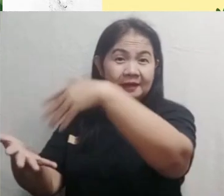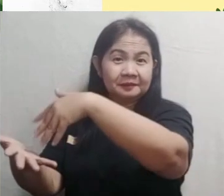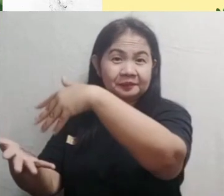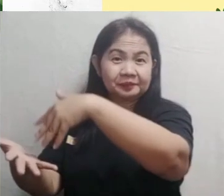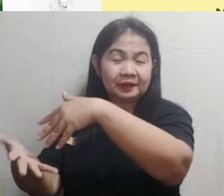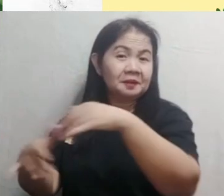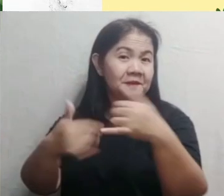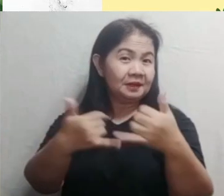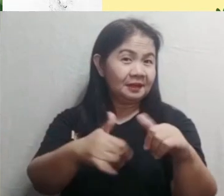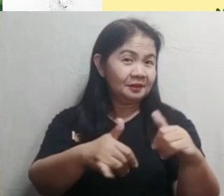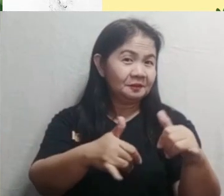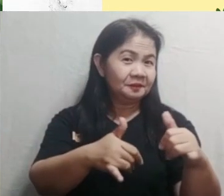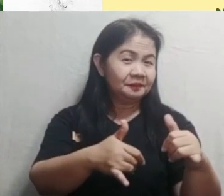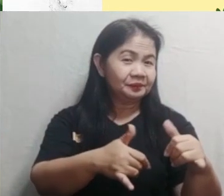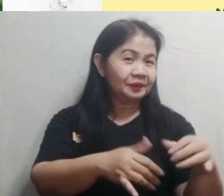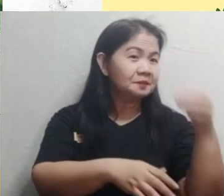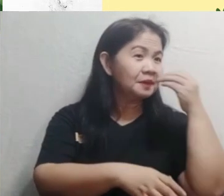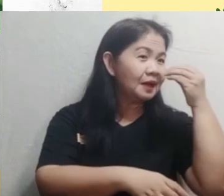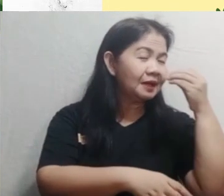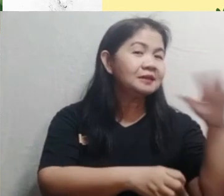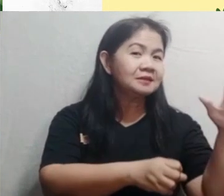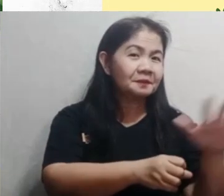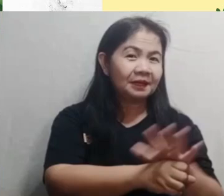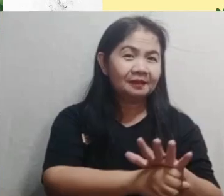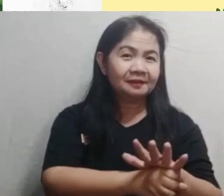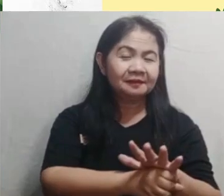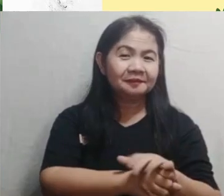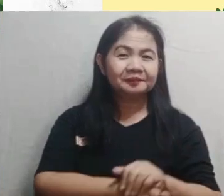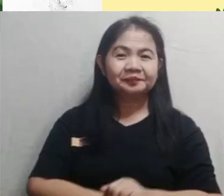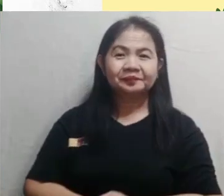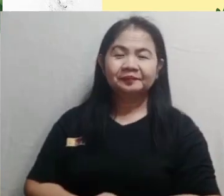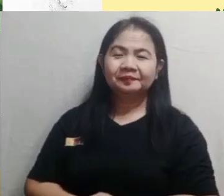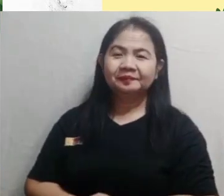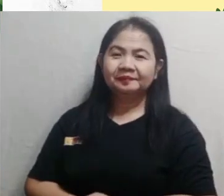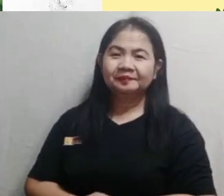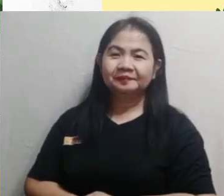Makapag-aral, makapaglaro, makakain ng sapat.